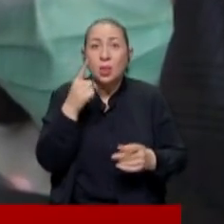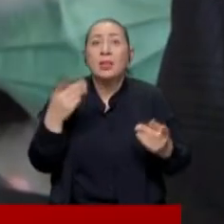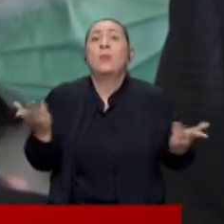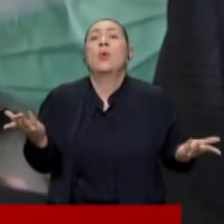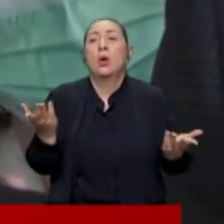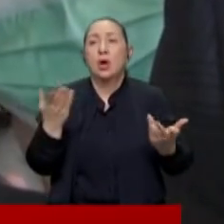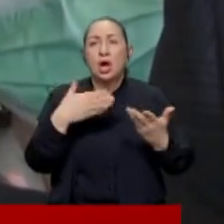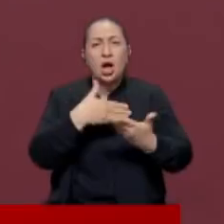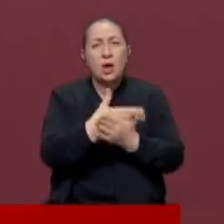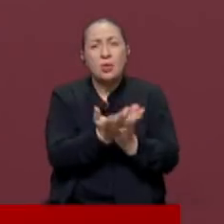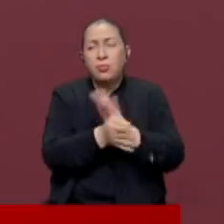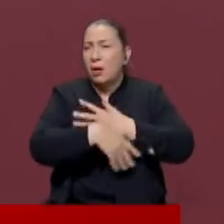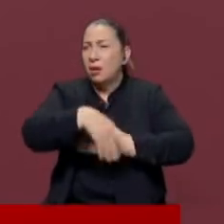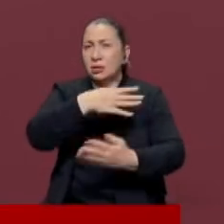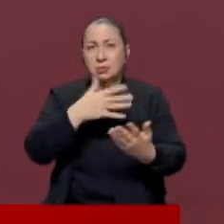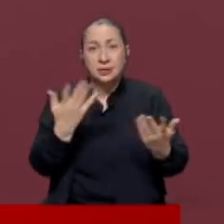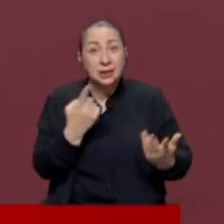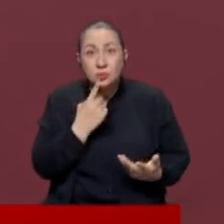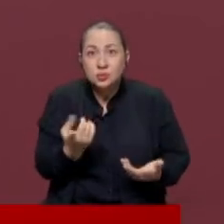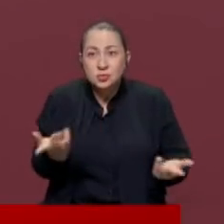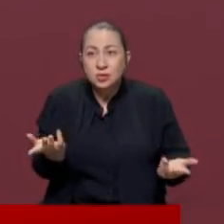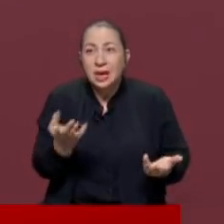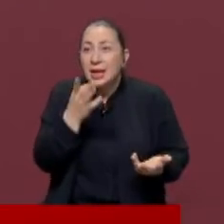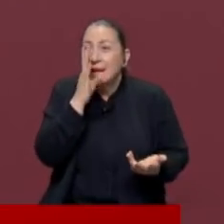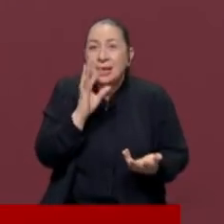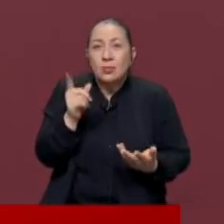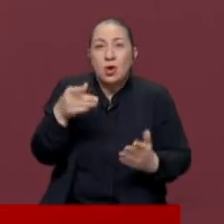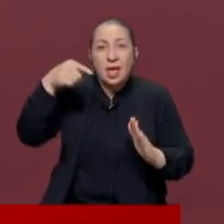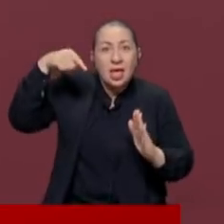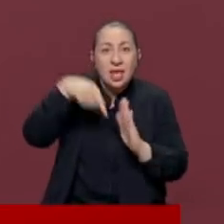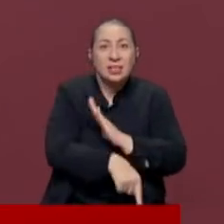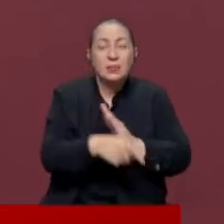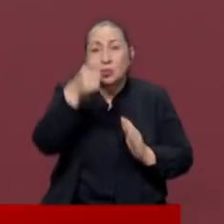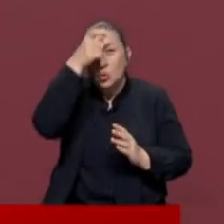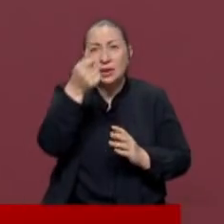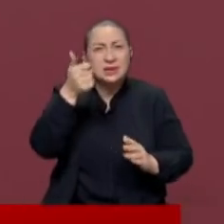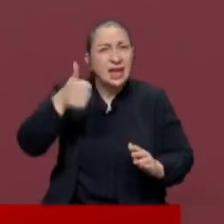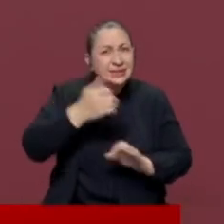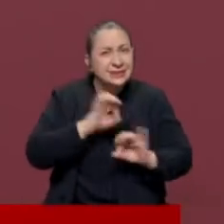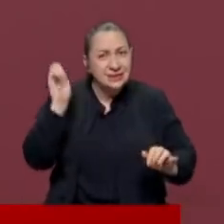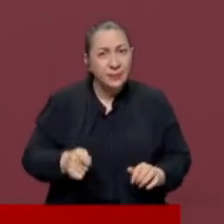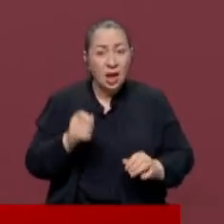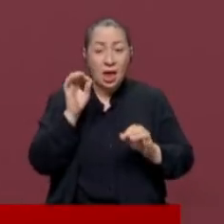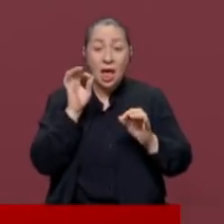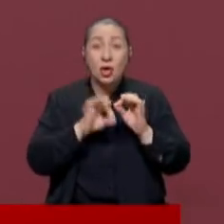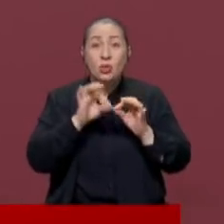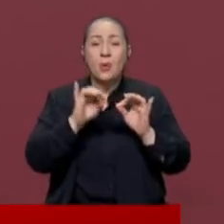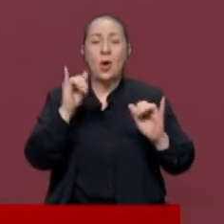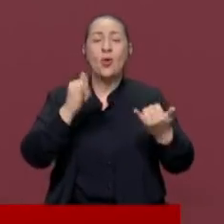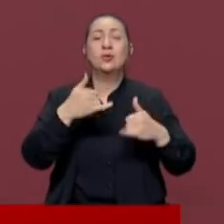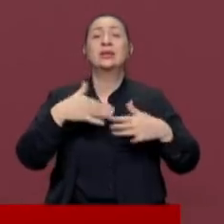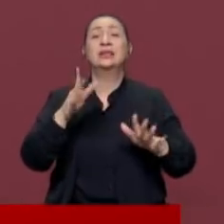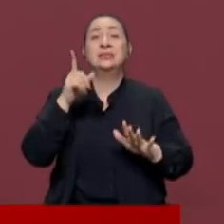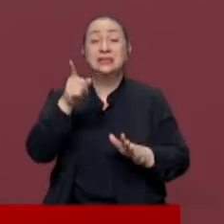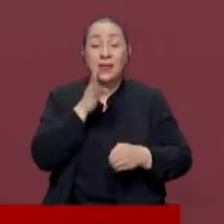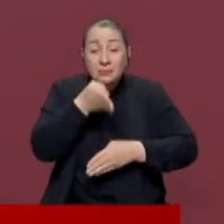yönetemiyorlar. Savrulmuş vaziyetteler. Ne diyorsun ya? Ne diyorsun? Kim bu en dibe getirdi Türk lirasını? Ekonomi bir orta oyunu değil. Siz de